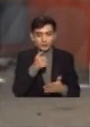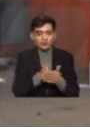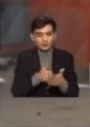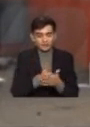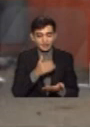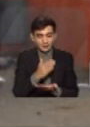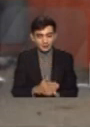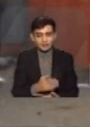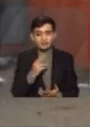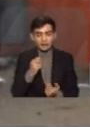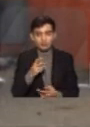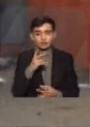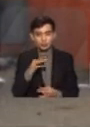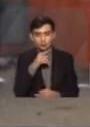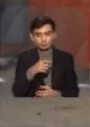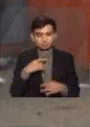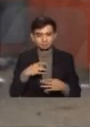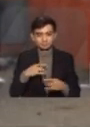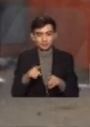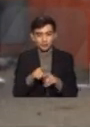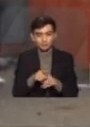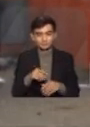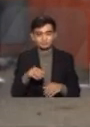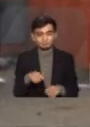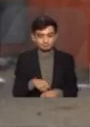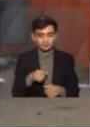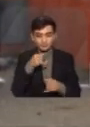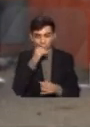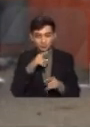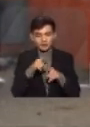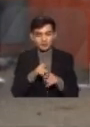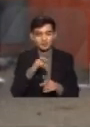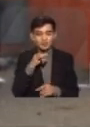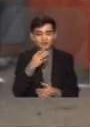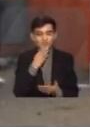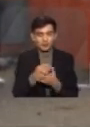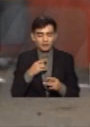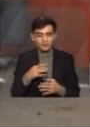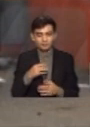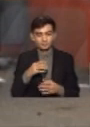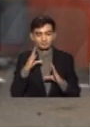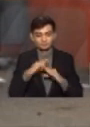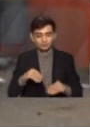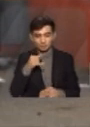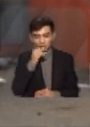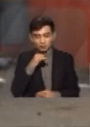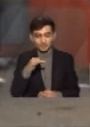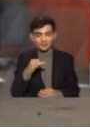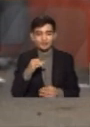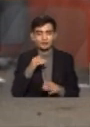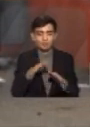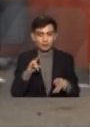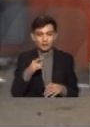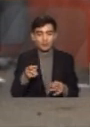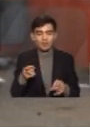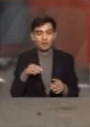но то, что он не может совладать, совладать со своими нервами, он не может. Дети опоздали на 5-10 минут, он